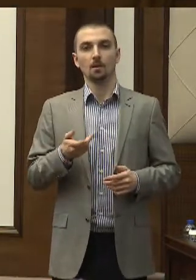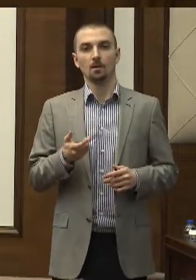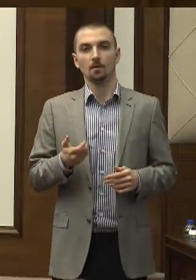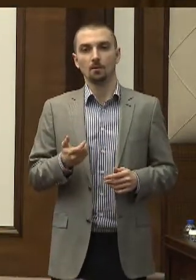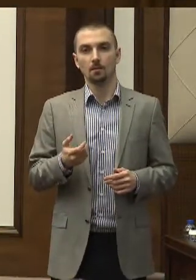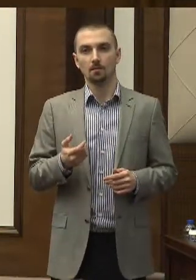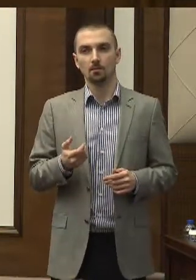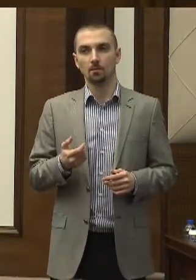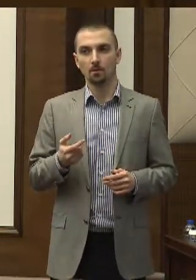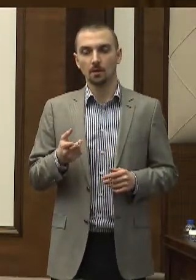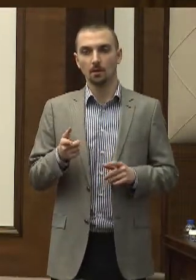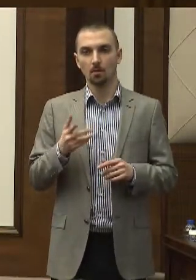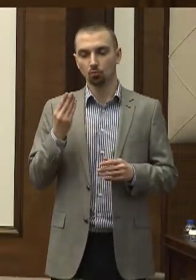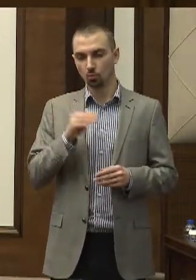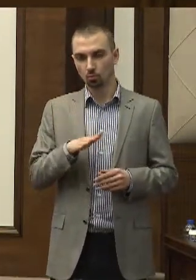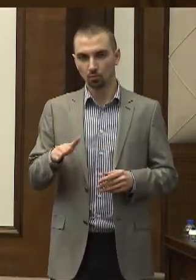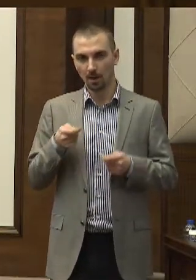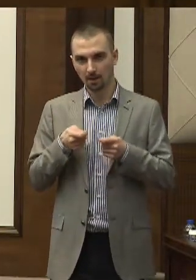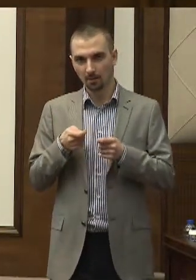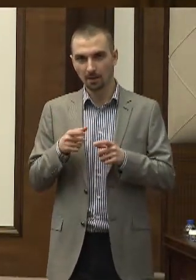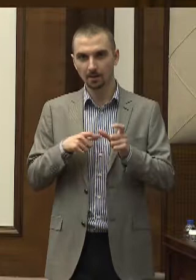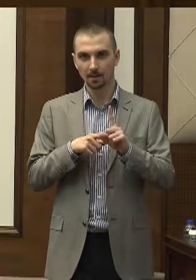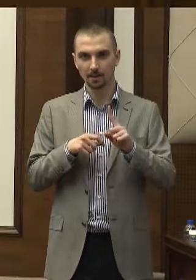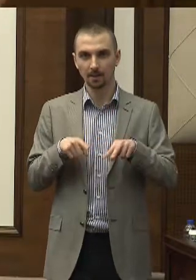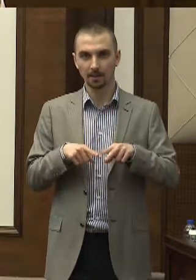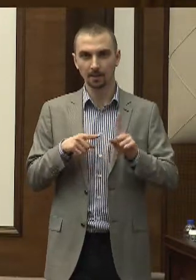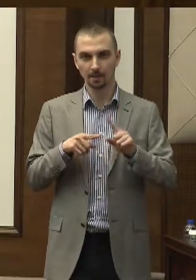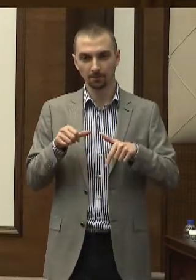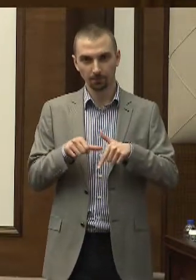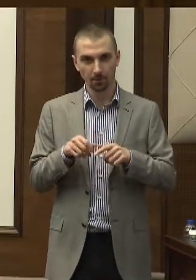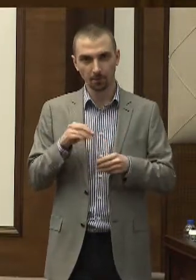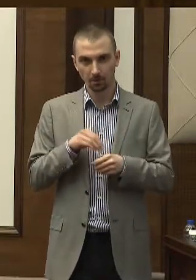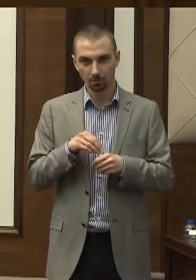de sınıflara dönüştürülerek çocuklarımızın örgün eğitim içerisinde